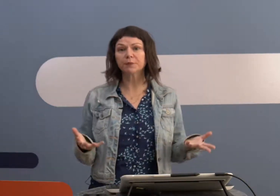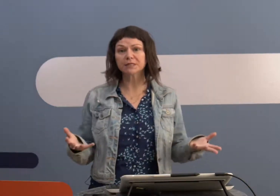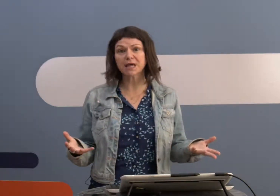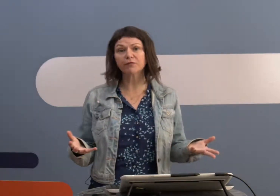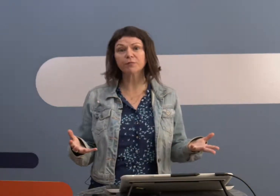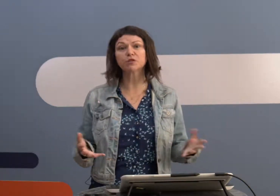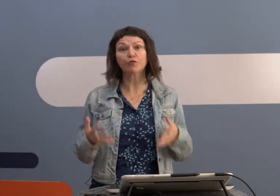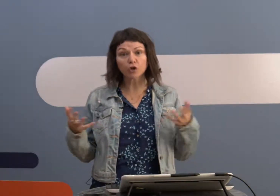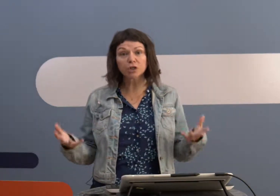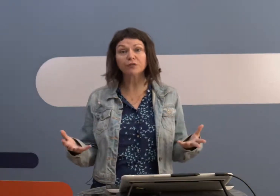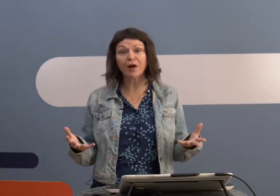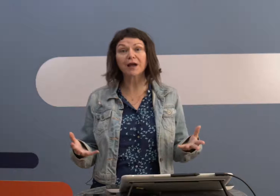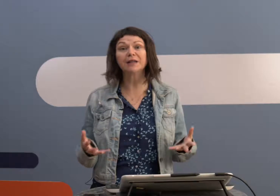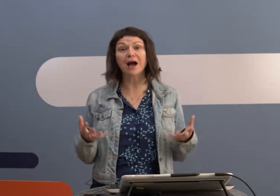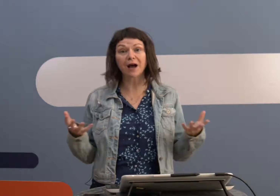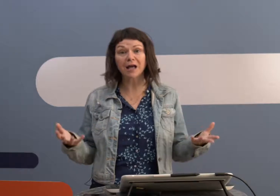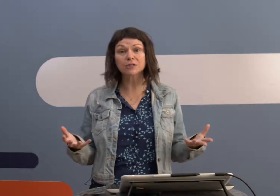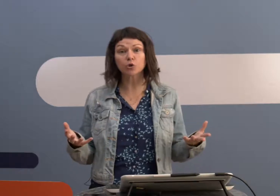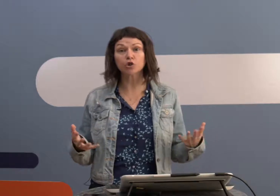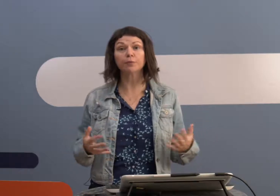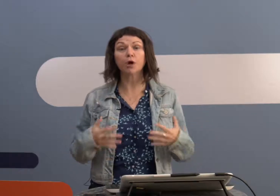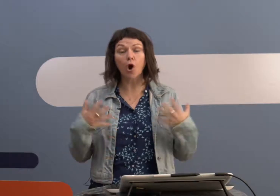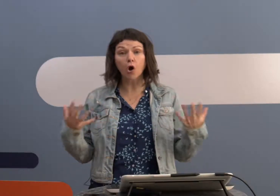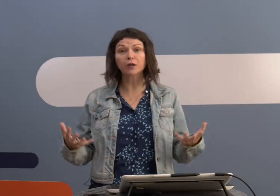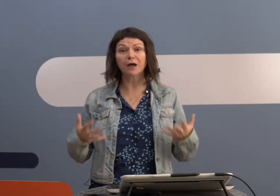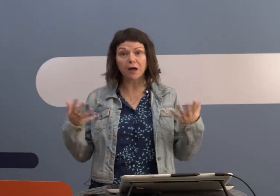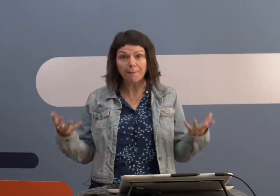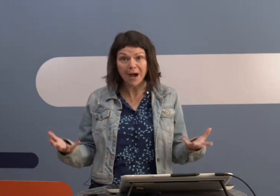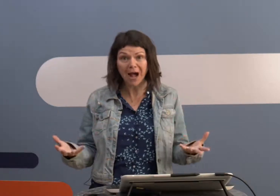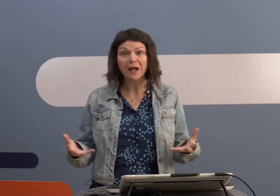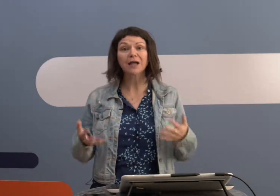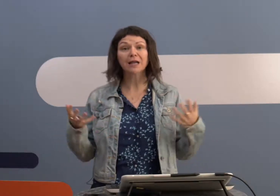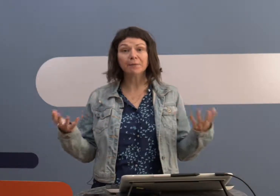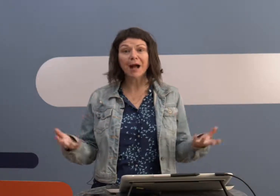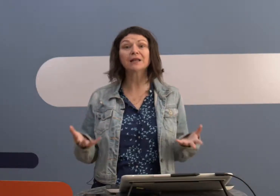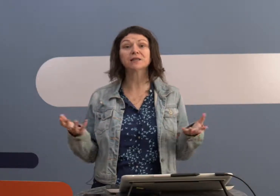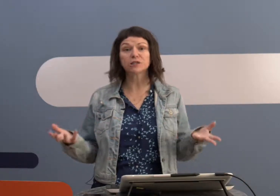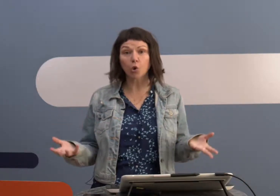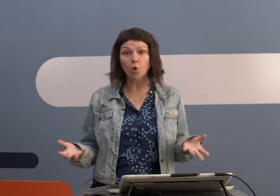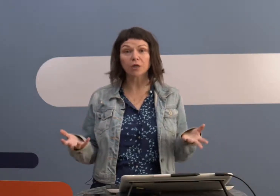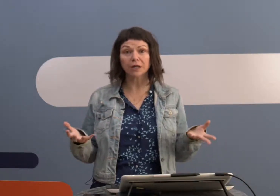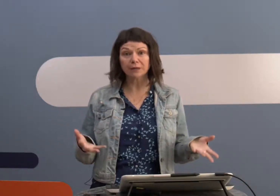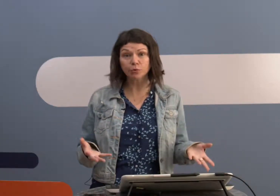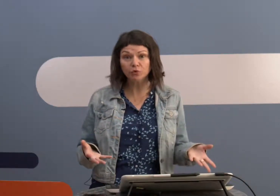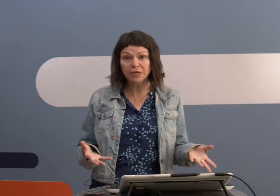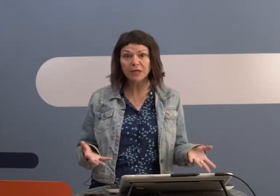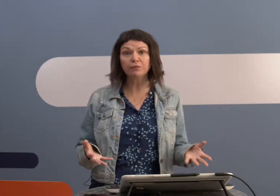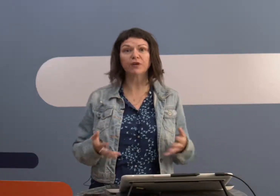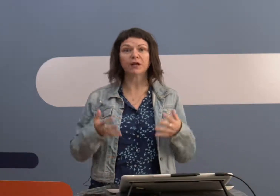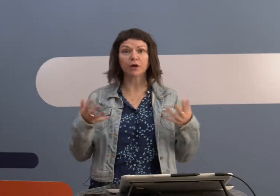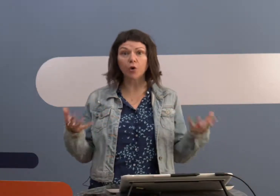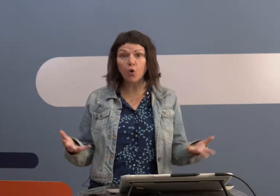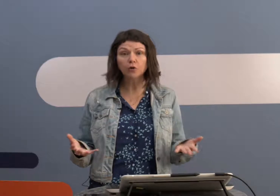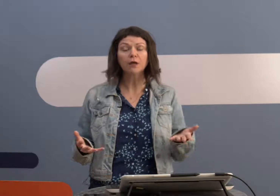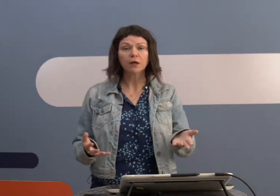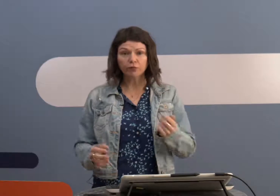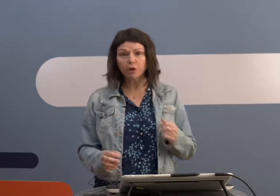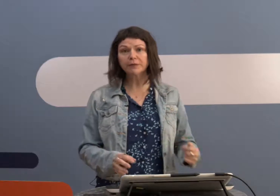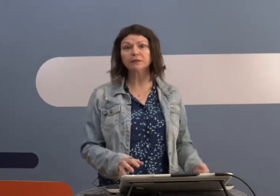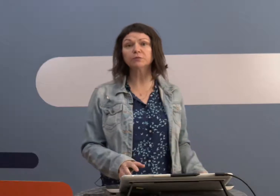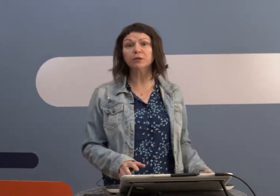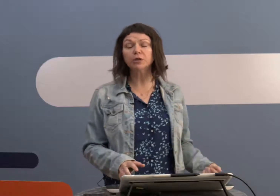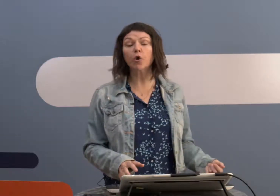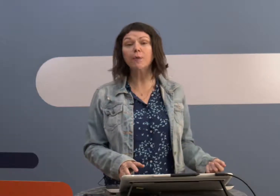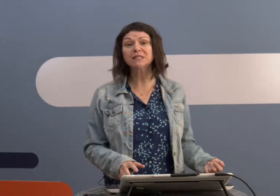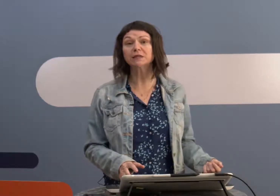שלה התפרסם, ובסופו של דבר הנערה הזאת שמאוד לחמה למען הזכות ללימודים ולחירות, ועוד